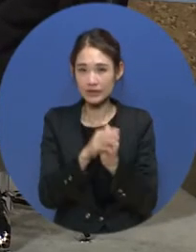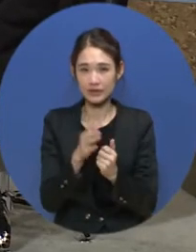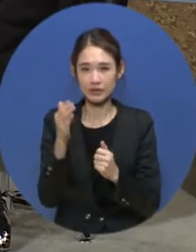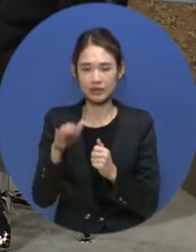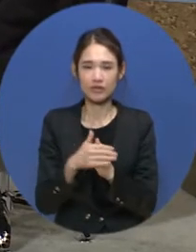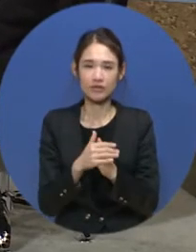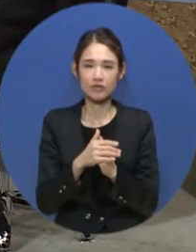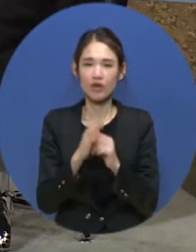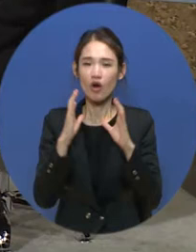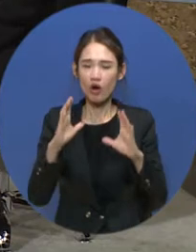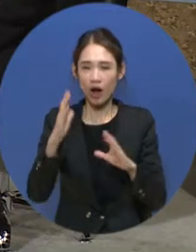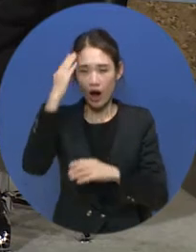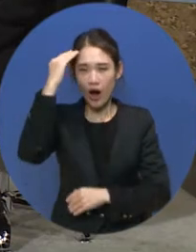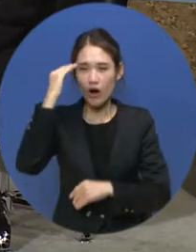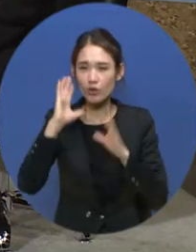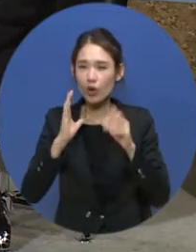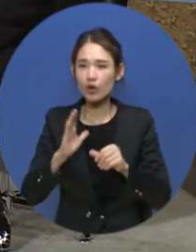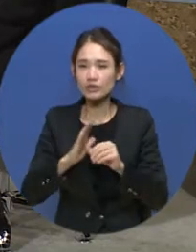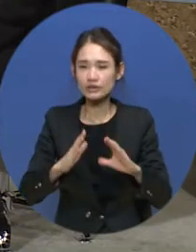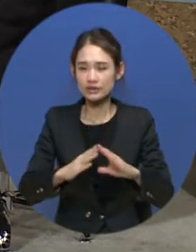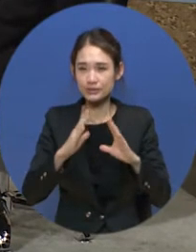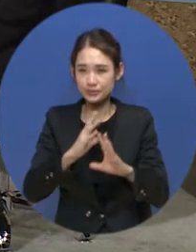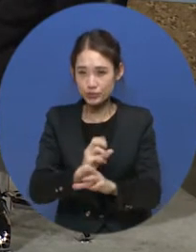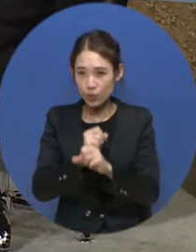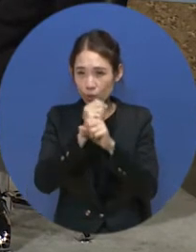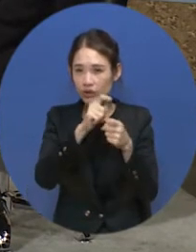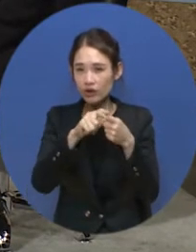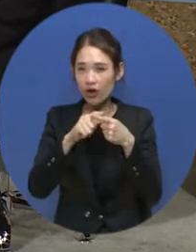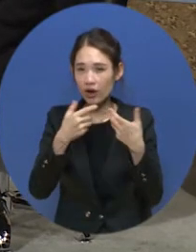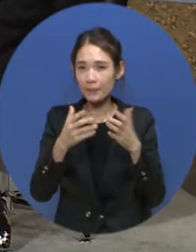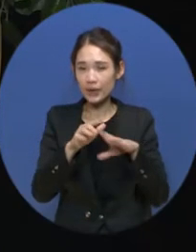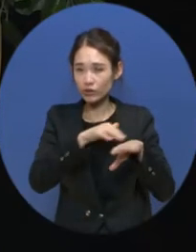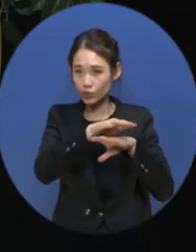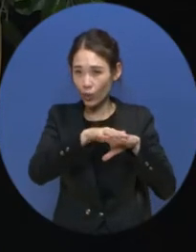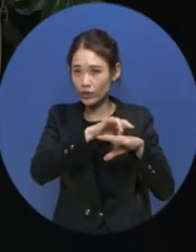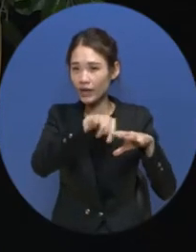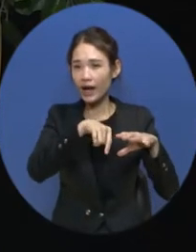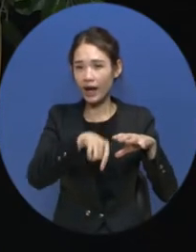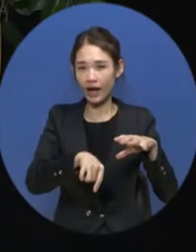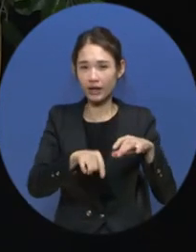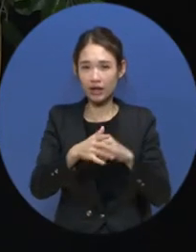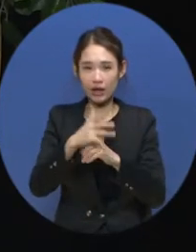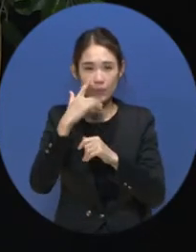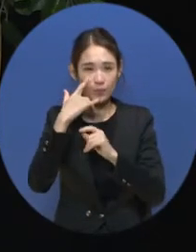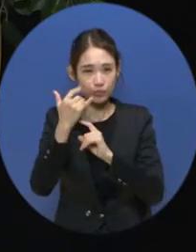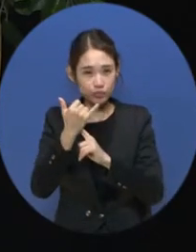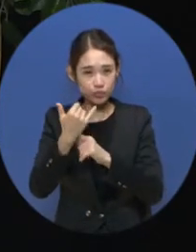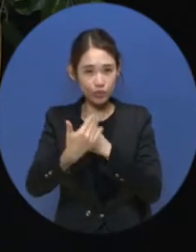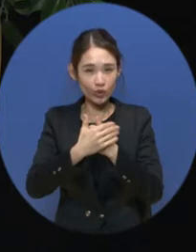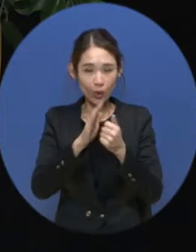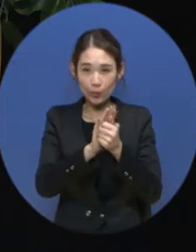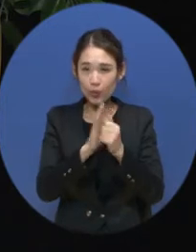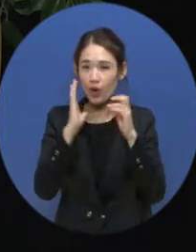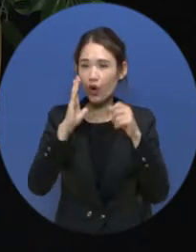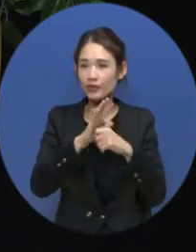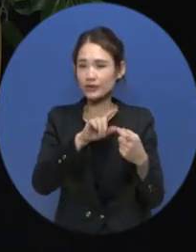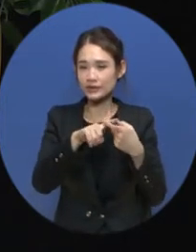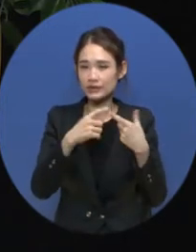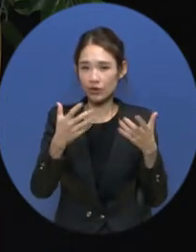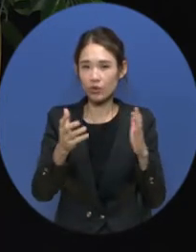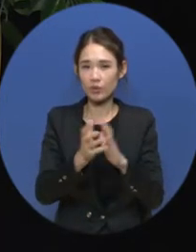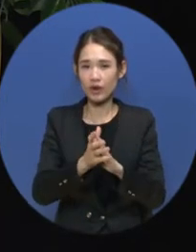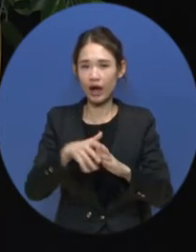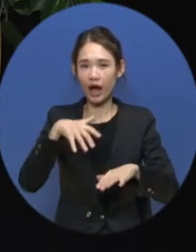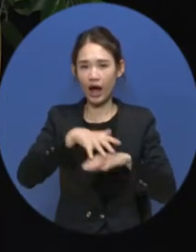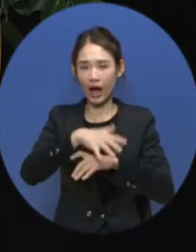저희 한국어린이집 총연합회 조직에는 그 아까 한 개 그 부모협동 어린이집 어린이집 연합회가 네. 조직이 안 돼